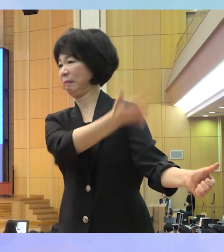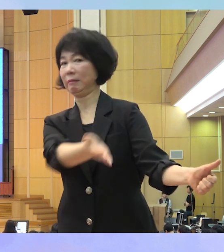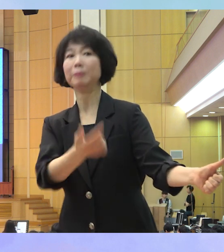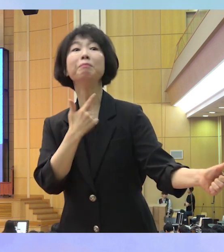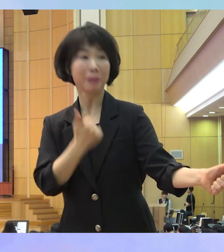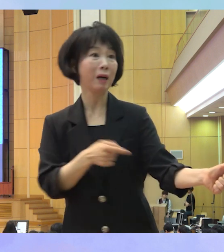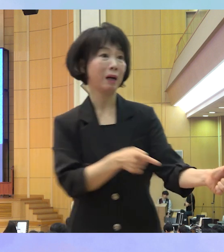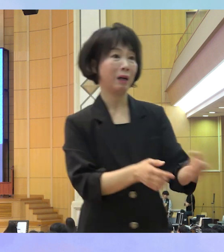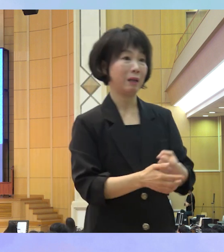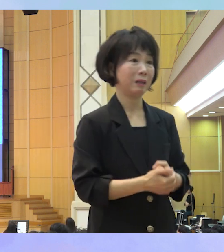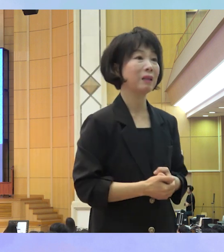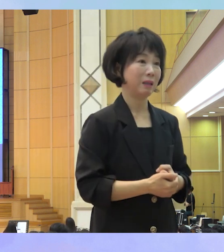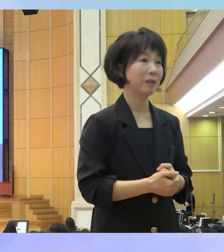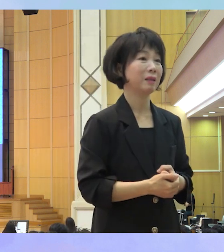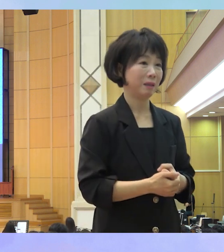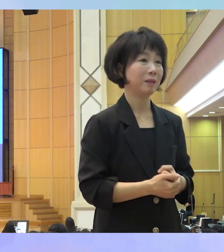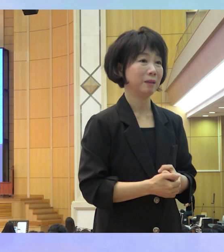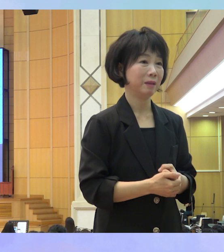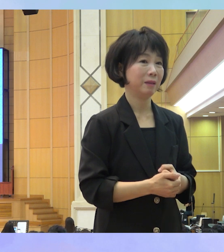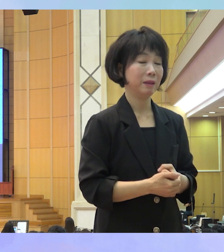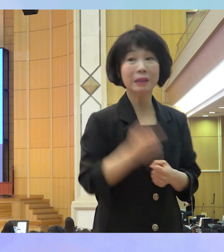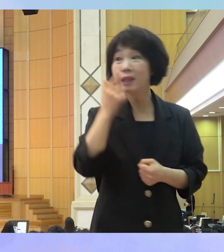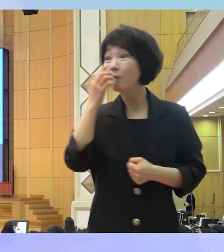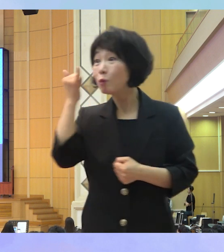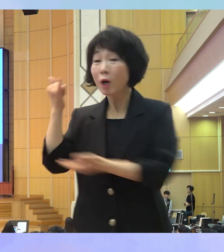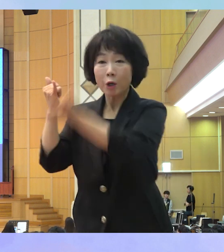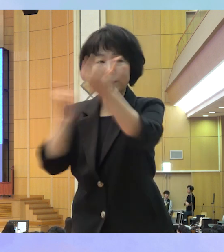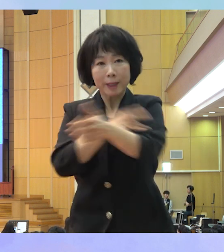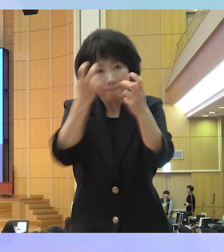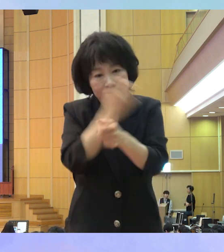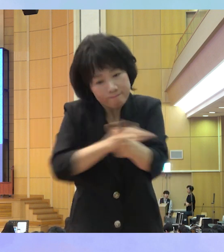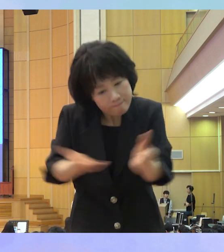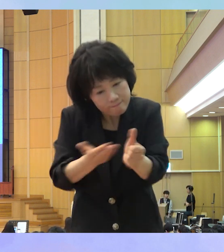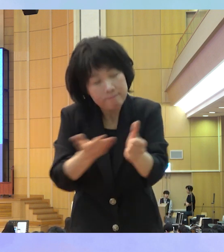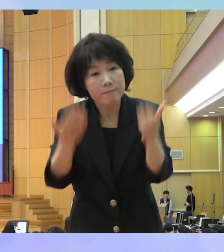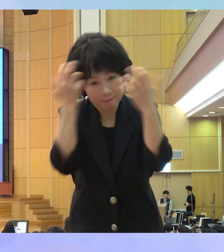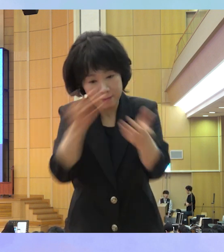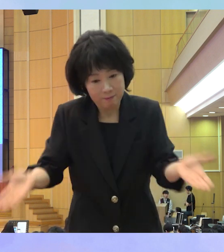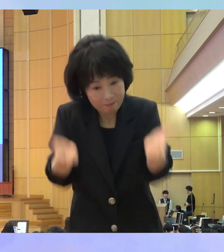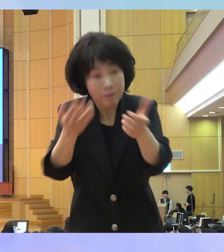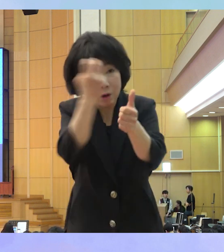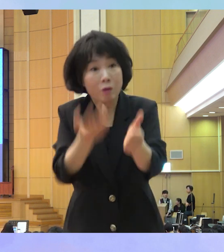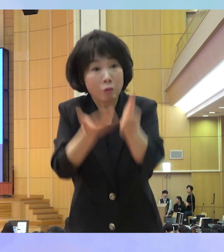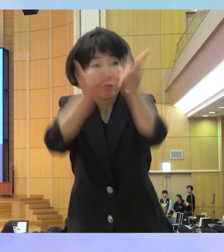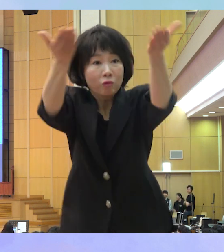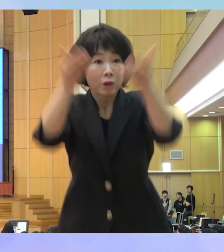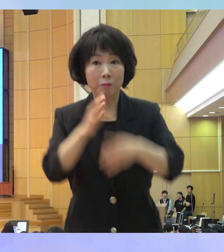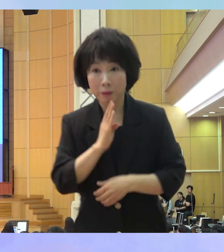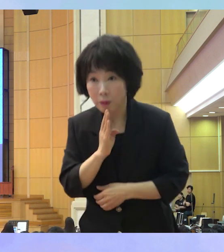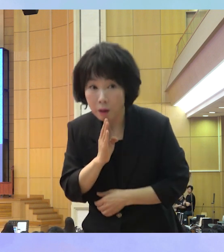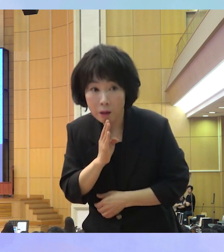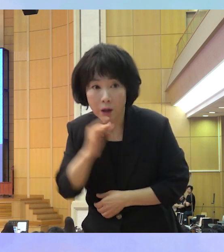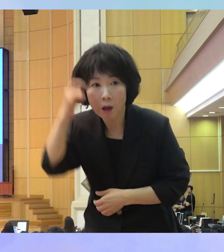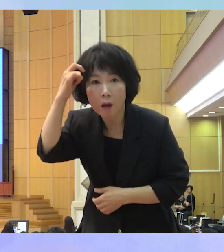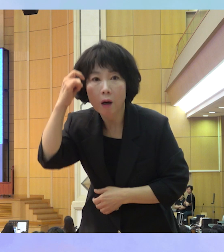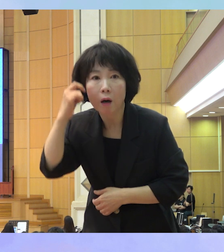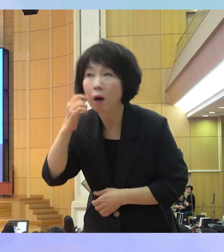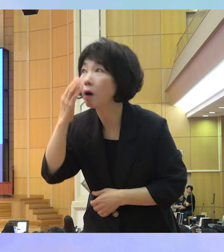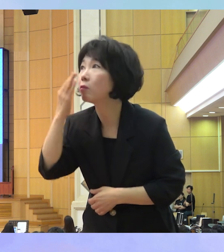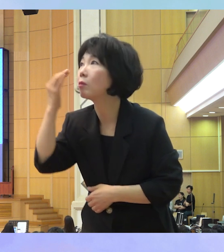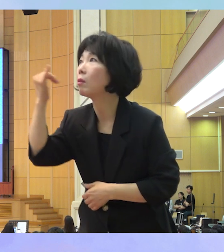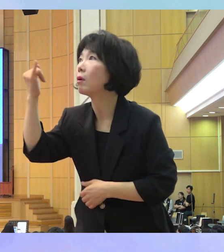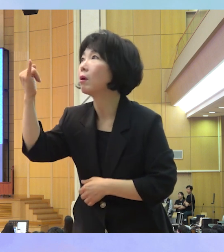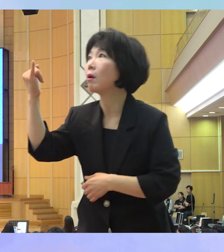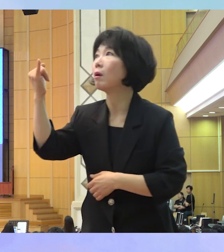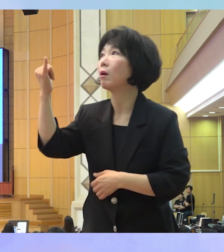저희를 이렇게 애지중지 키우셨습니다. 그래서 우리는 부모님들이 우리를